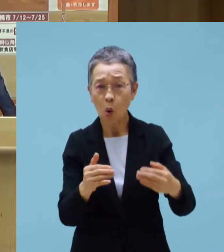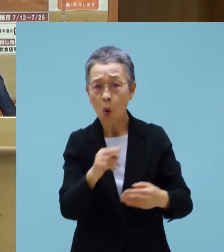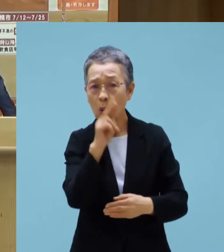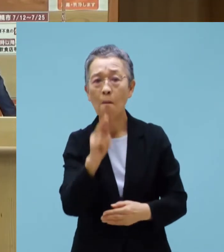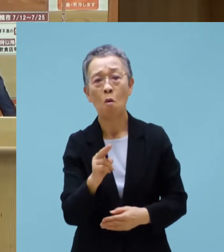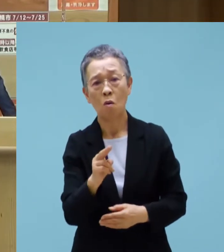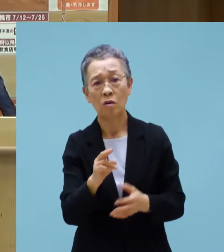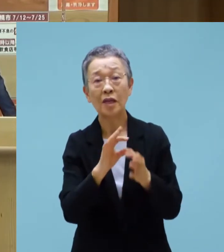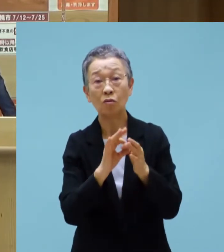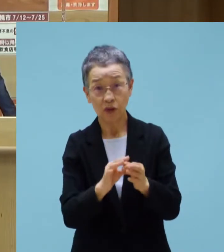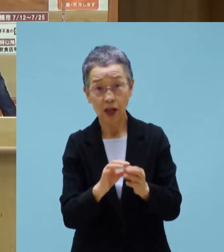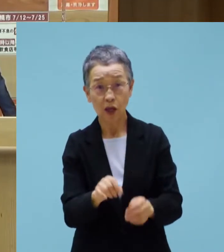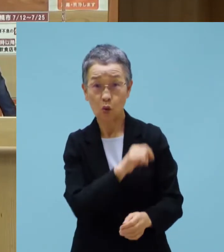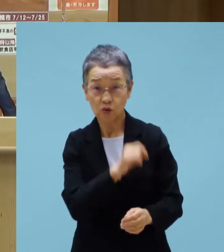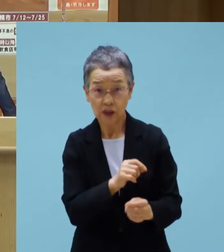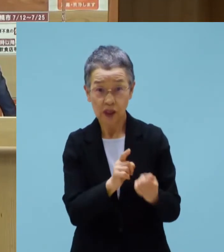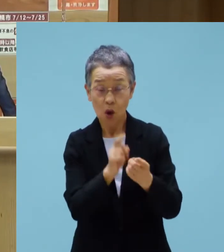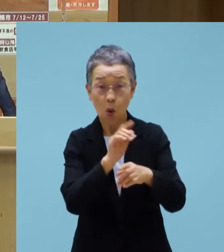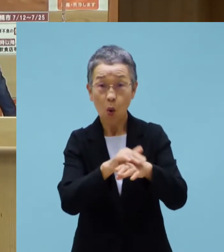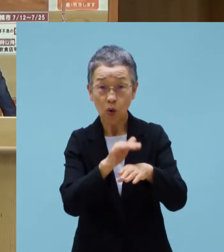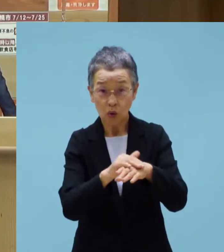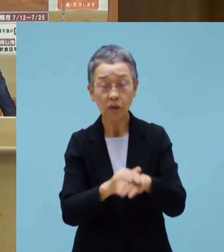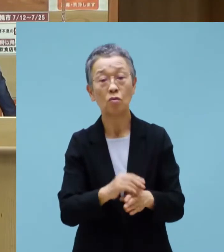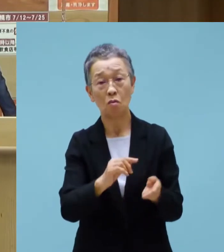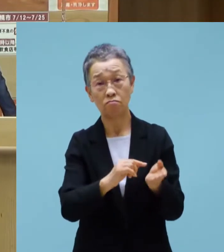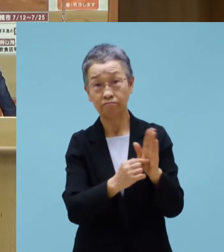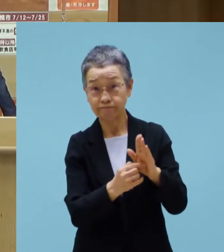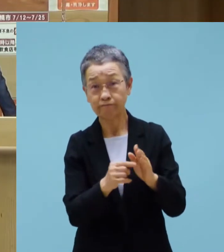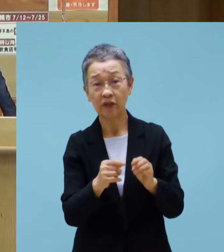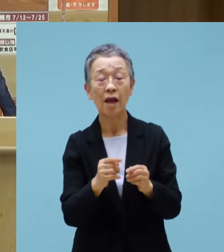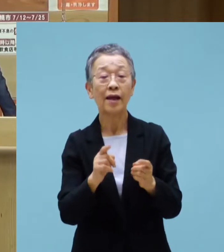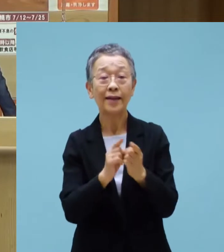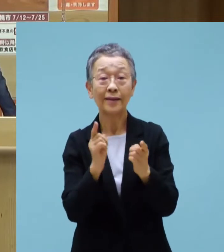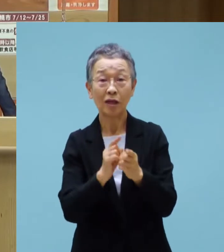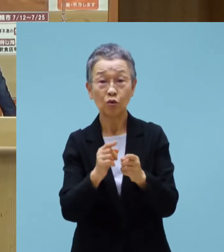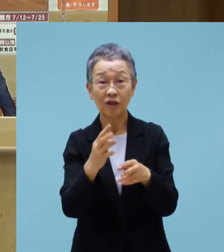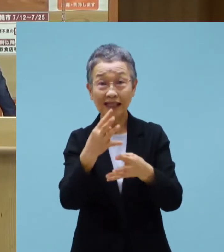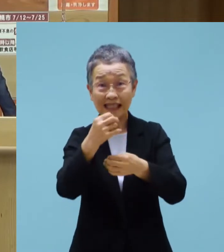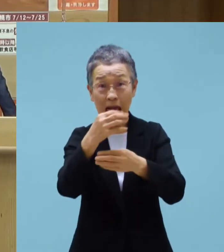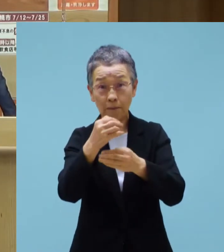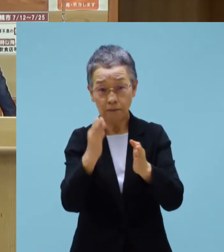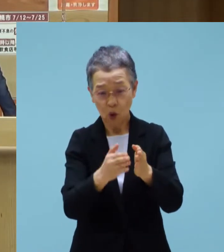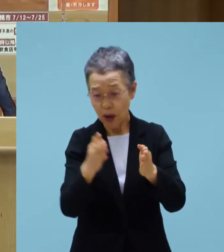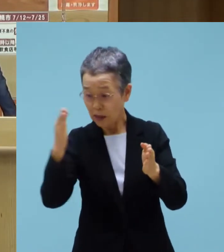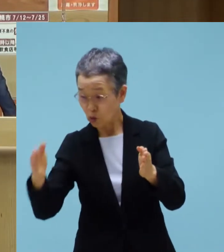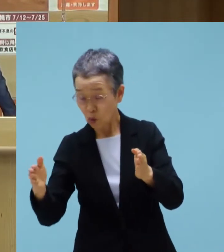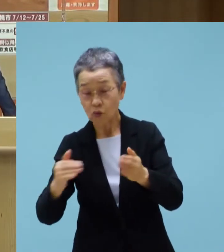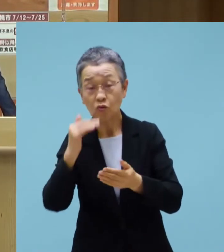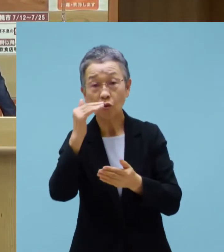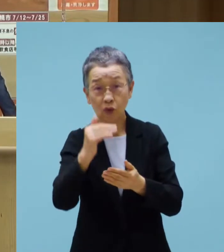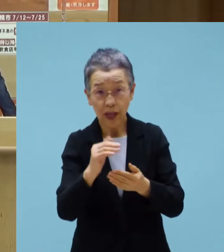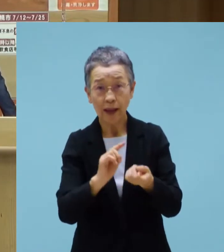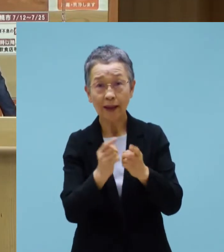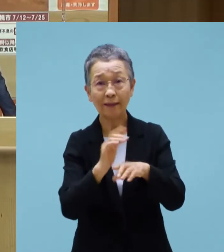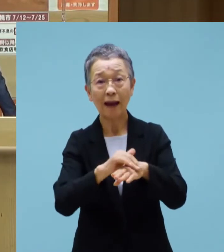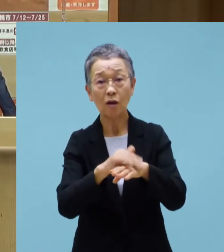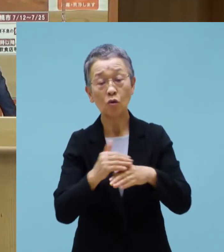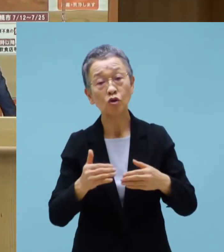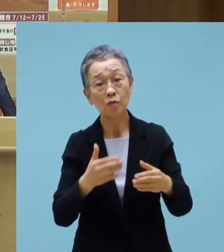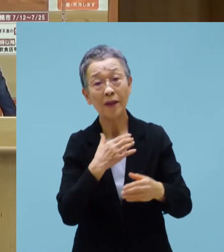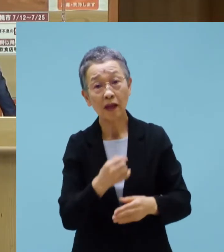独自対策としての強化、対策期間の延長ということで、対応したいというのが我々の考えです